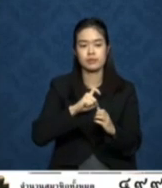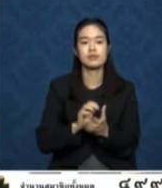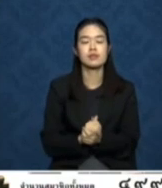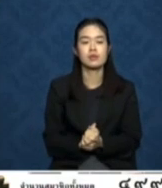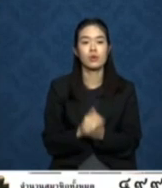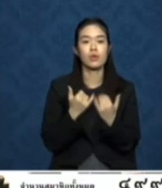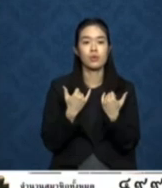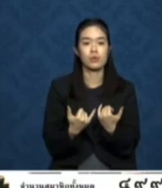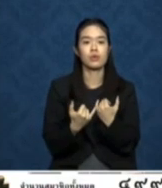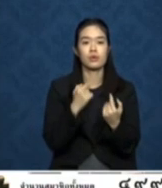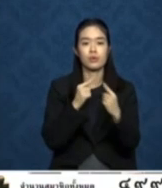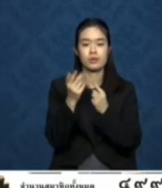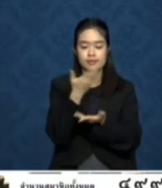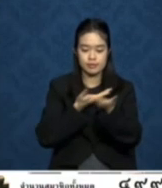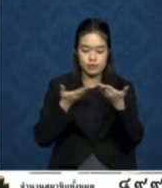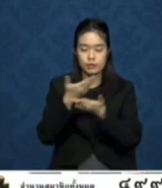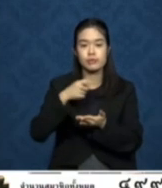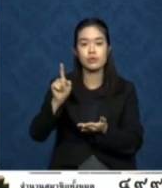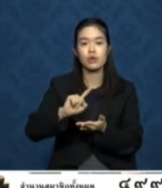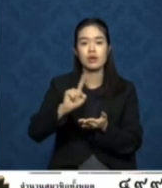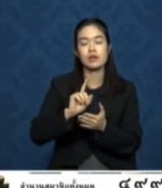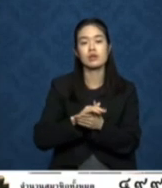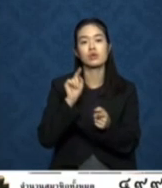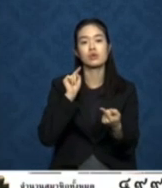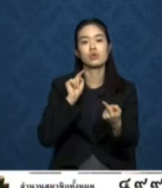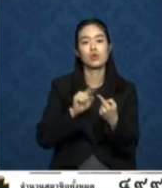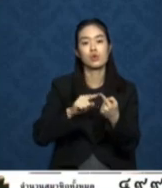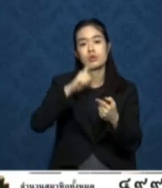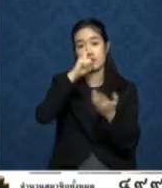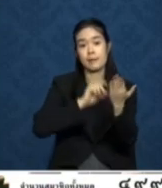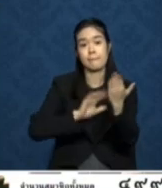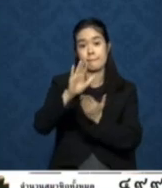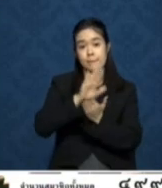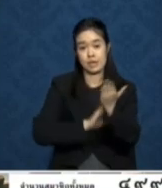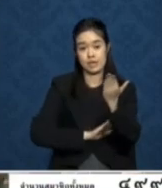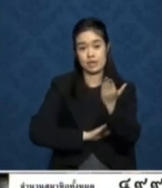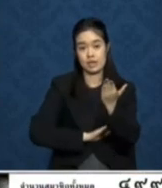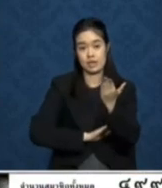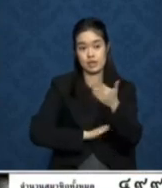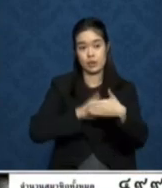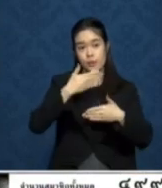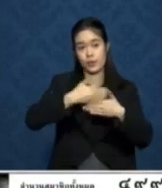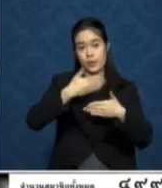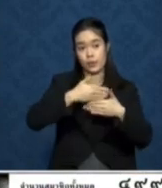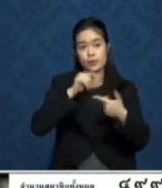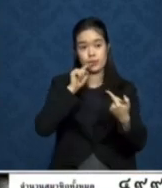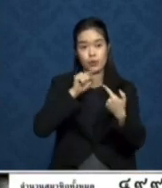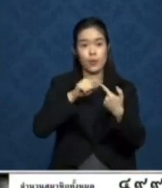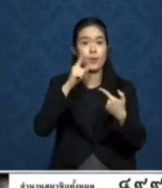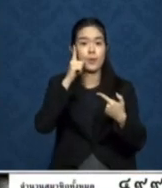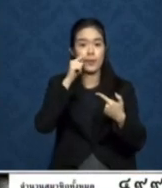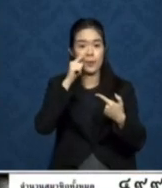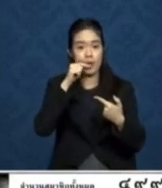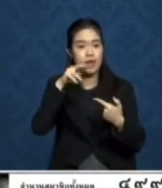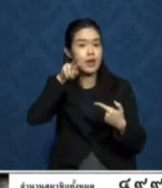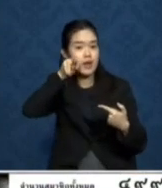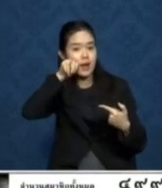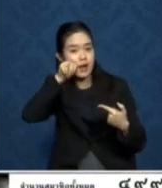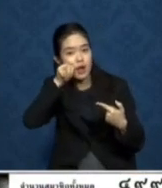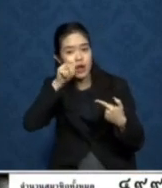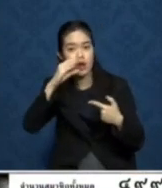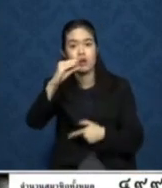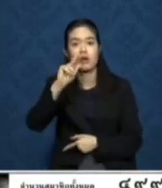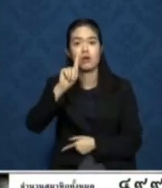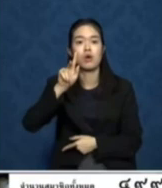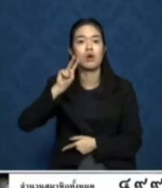ขอหารืวนนี้เป็เรองความมนคงชายแนของไทยในพ้นที่ ดอนโคลาสริเวณแน้ำของ อำเภอปากค่า จัหวดบึการครับ